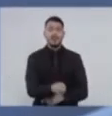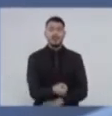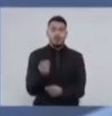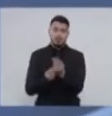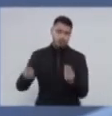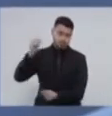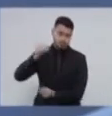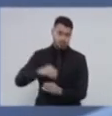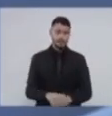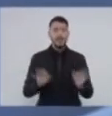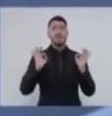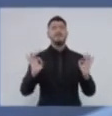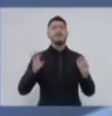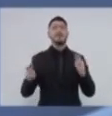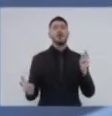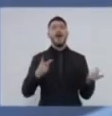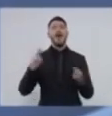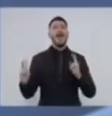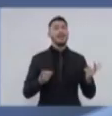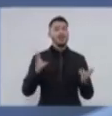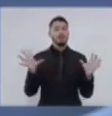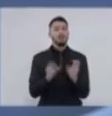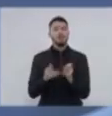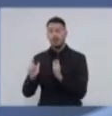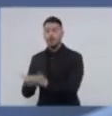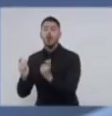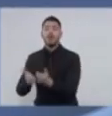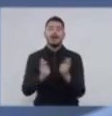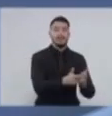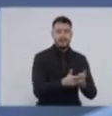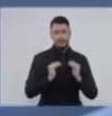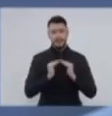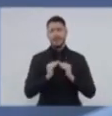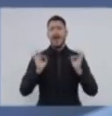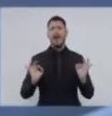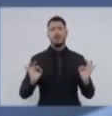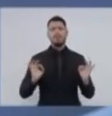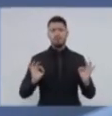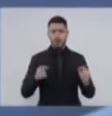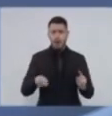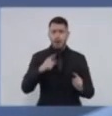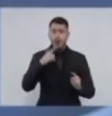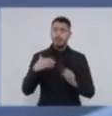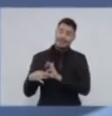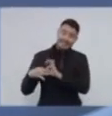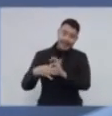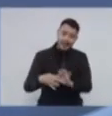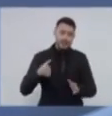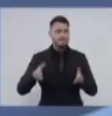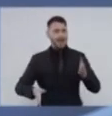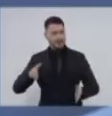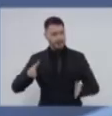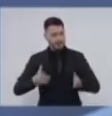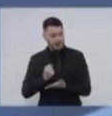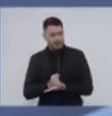φυσικό αέριο και την επιδότηση σε οικιακά τιμολόγια και νοικοκυριά η κρατική επιδότηση συνεχίζεται και για τον μήνα μάρτιο στα